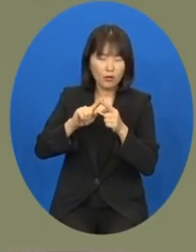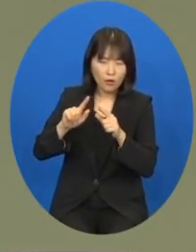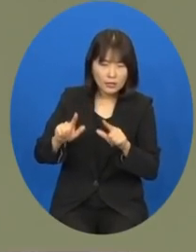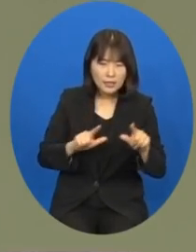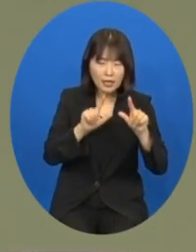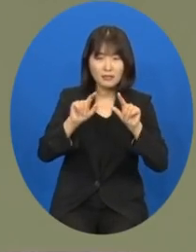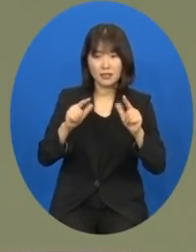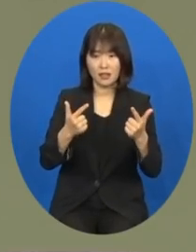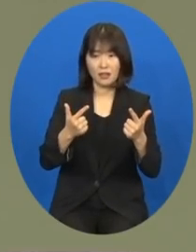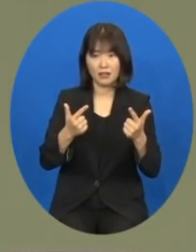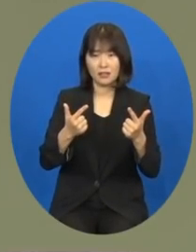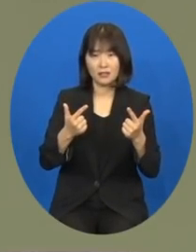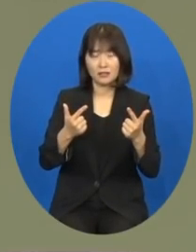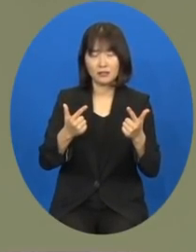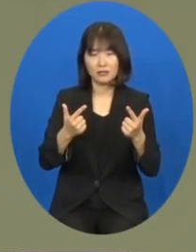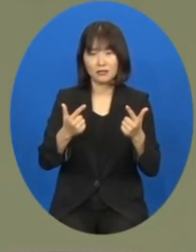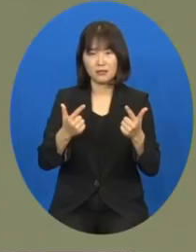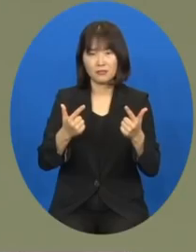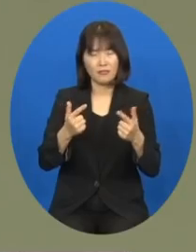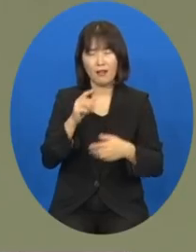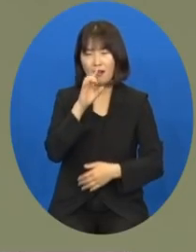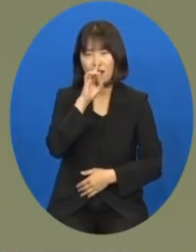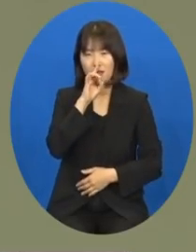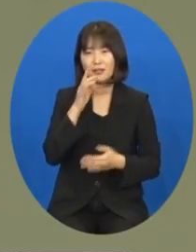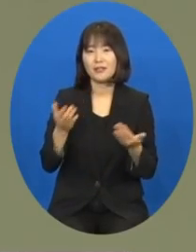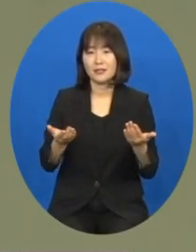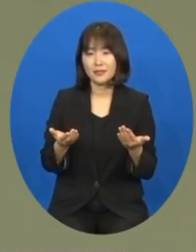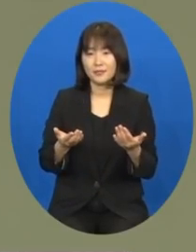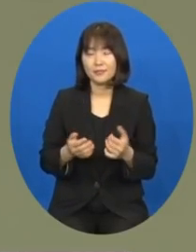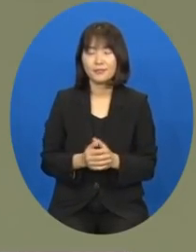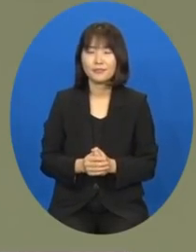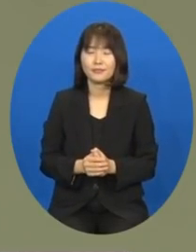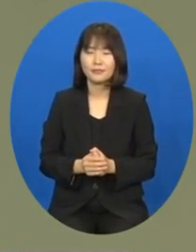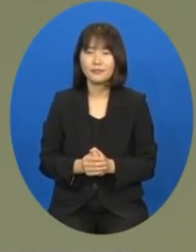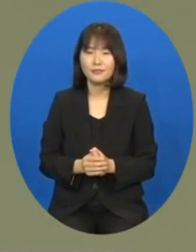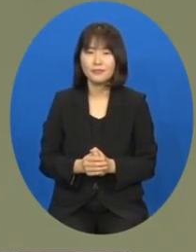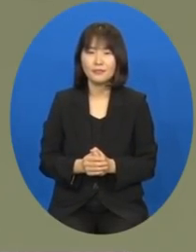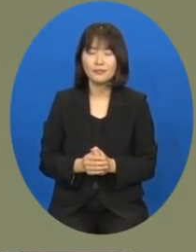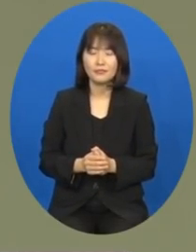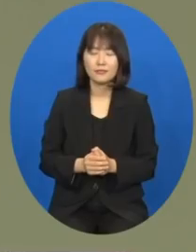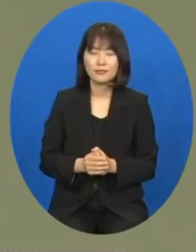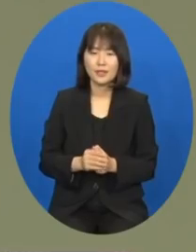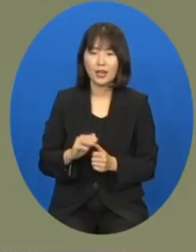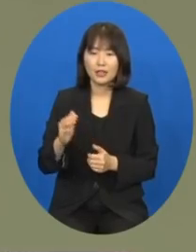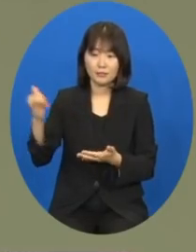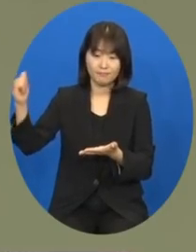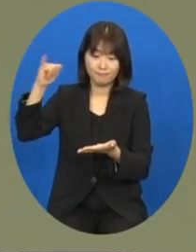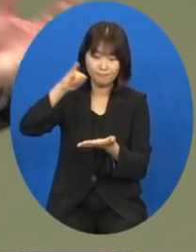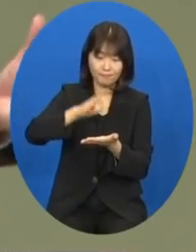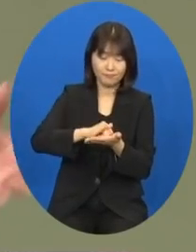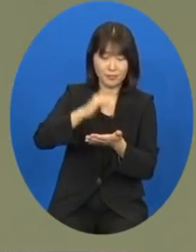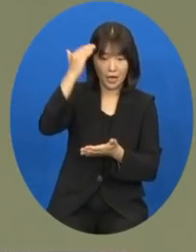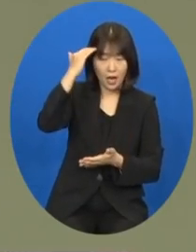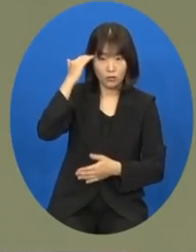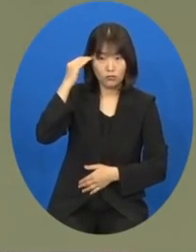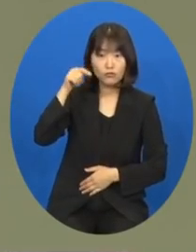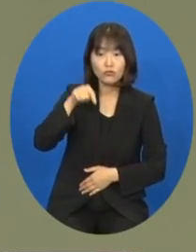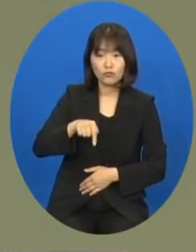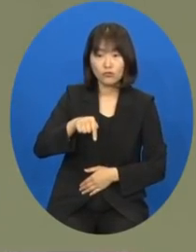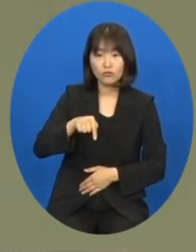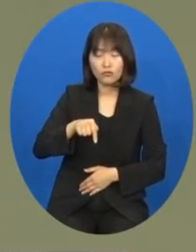할 수가 없는 그런 환경이 얻습니다 근데 이제 한국에 와 보니까 좀 환경이 달라